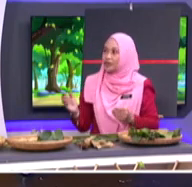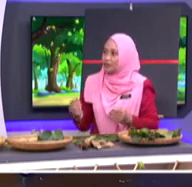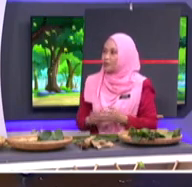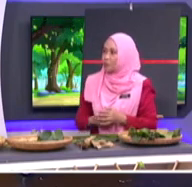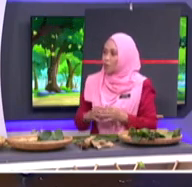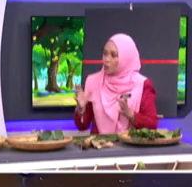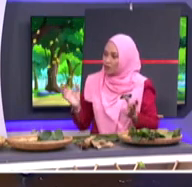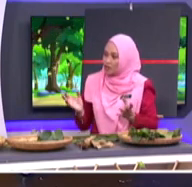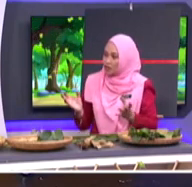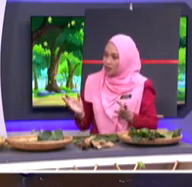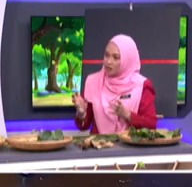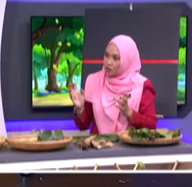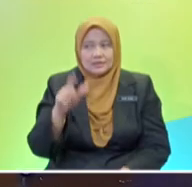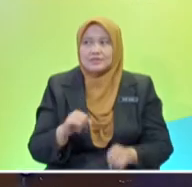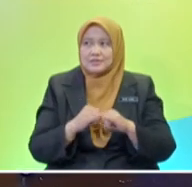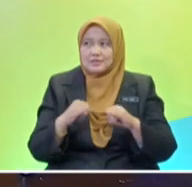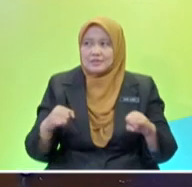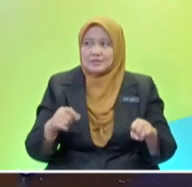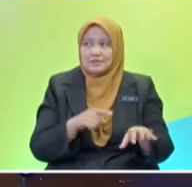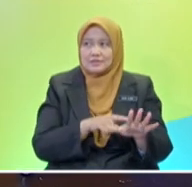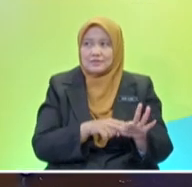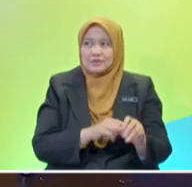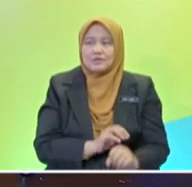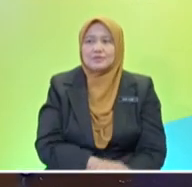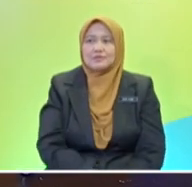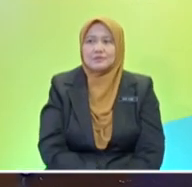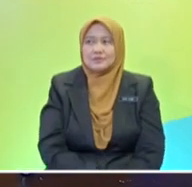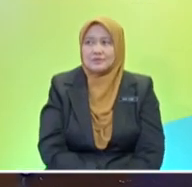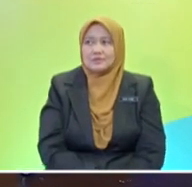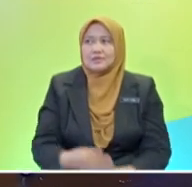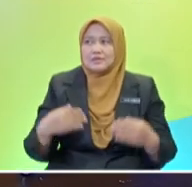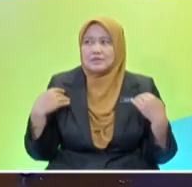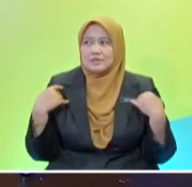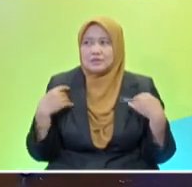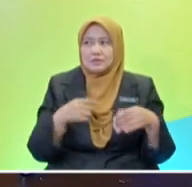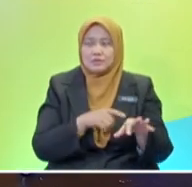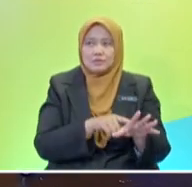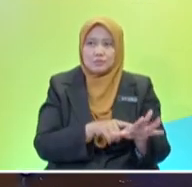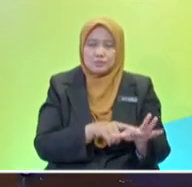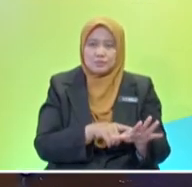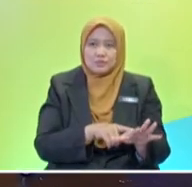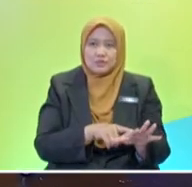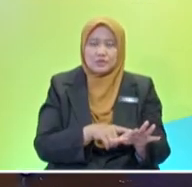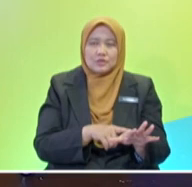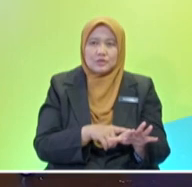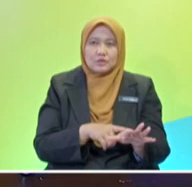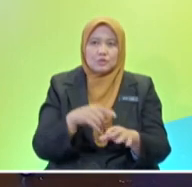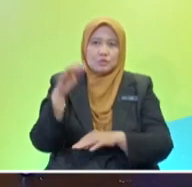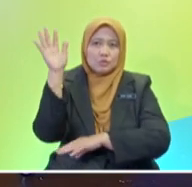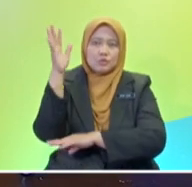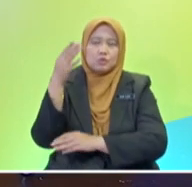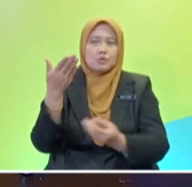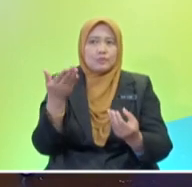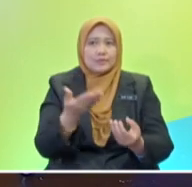daun. Din, pokok mangga ni kan daunnya ada lebar macam ni. Ada juga pokok mangga yang daun dia kecil-kecil. Halus. Dia tengok